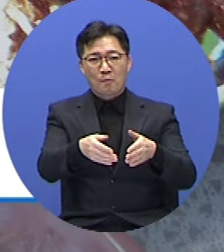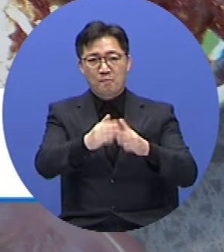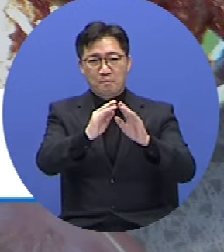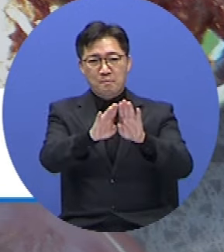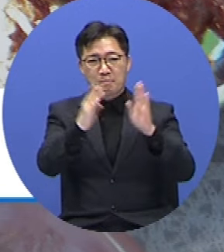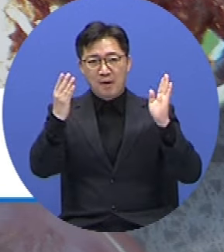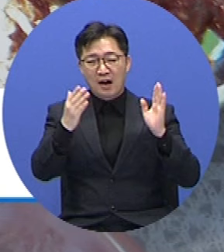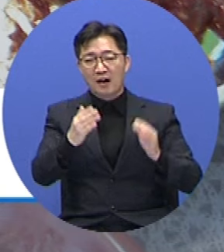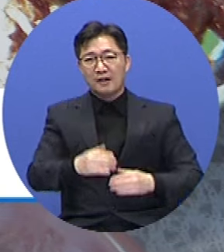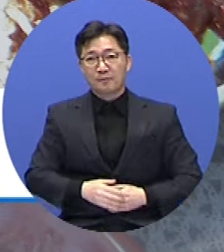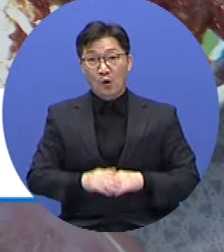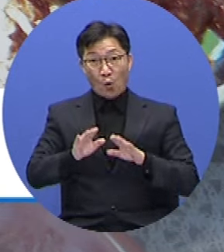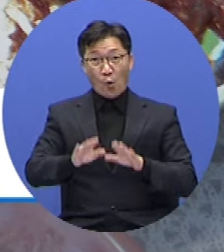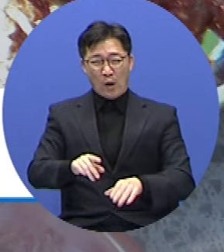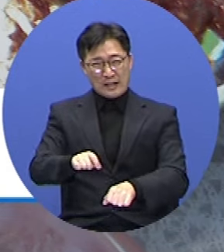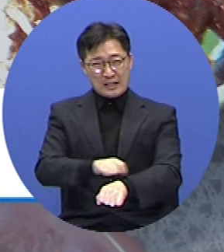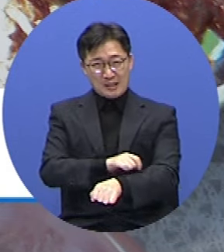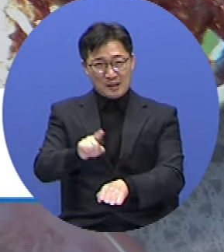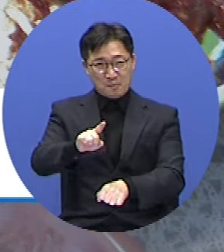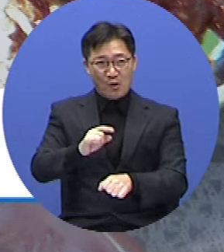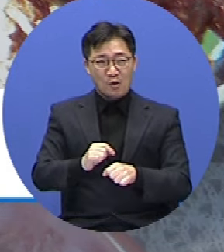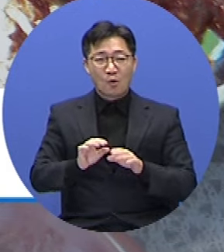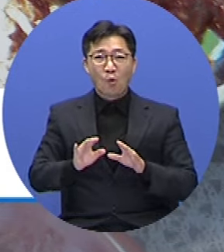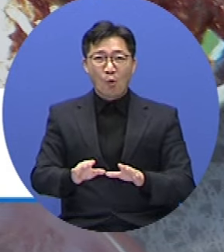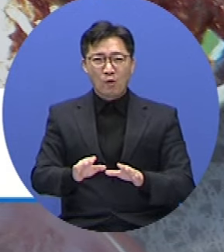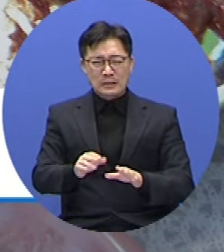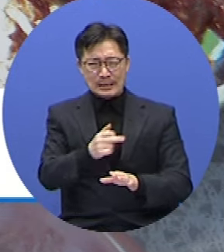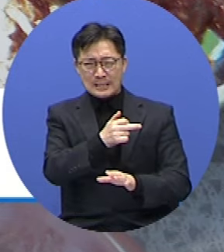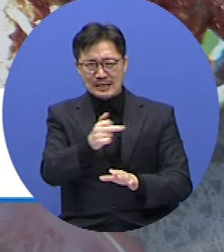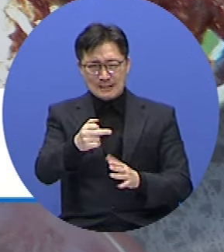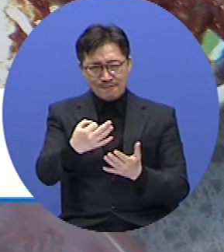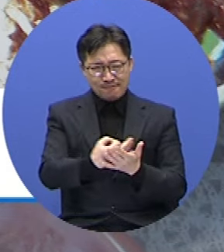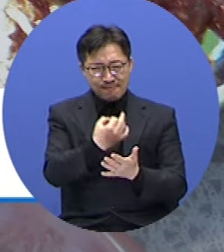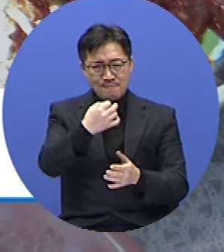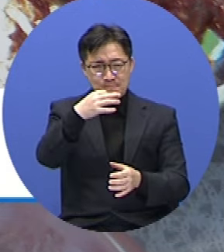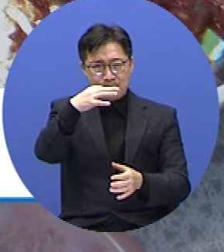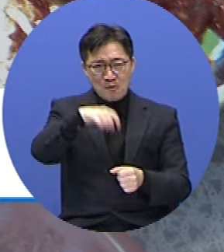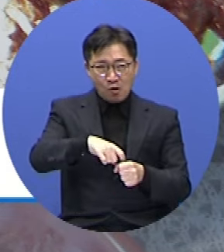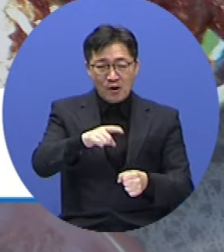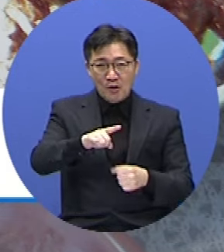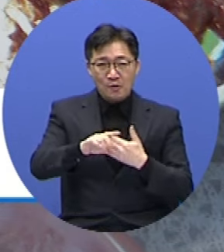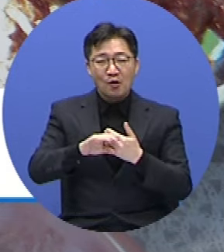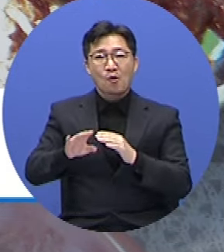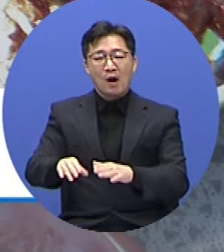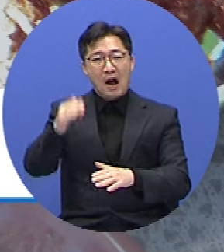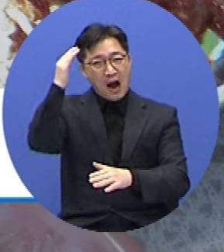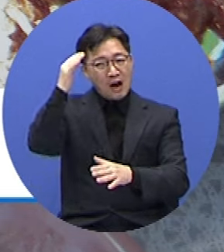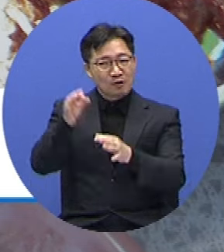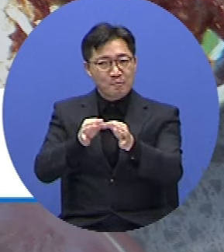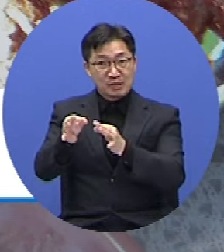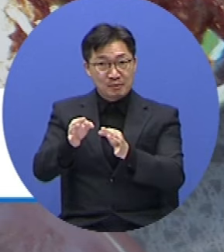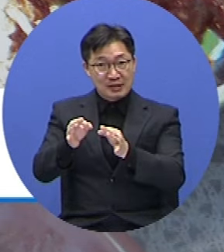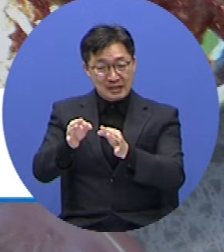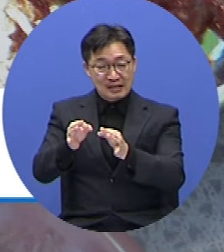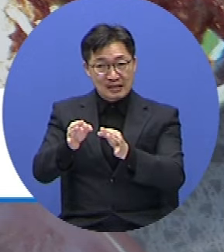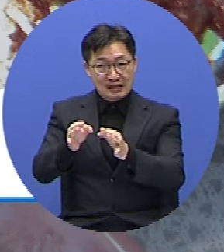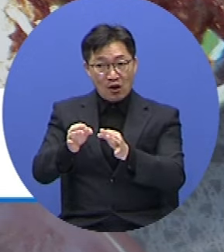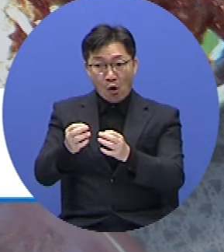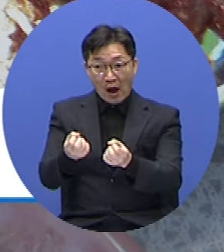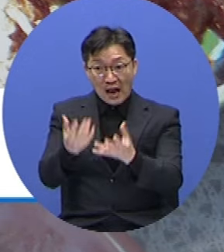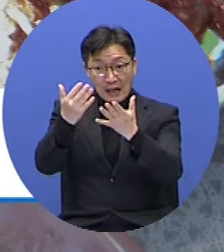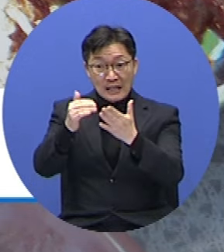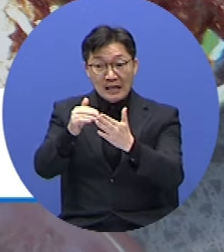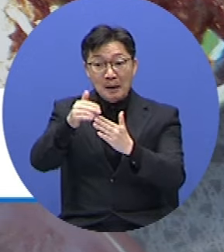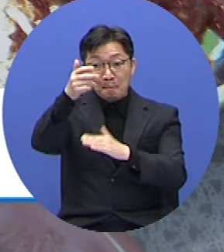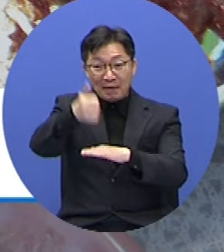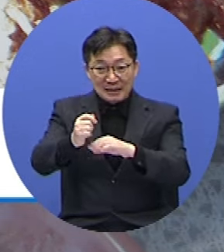개막했습니다. 올해는 특히 엑스포 개최 효과를 극대화하기 위해서 한인 비즈니스 대회 마지막 날로 개막일을